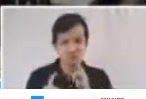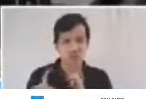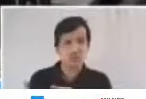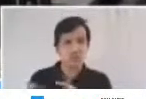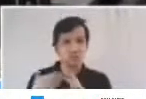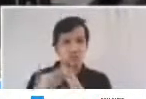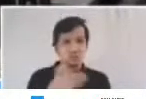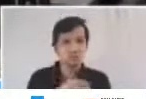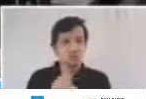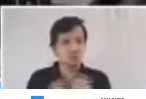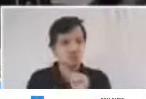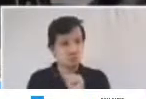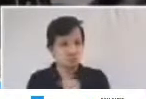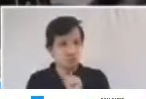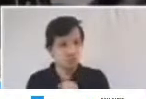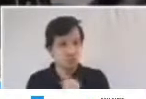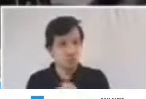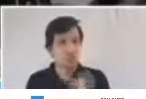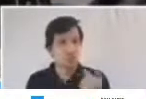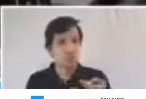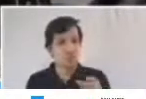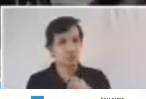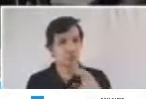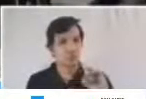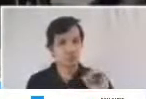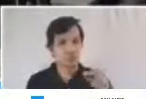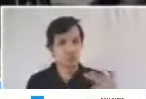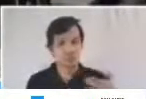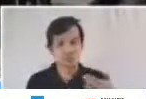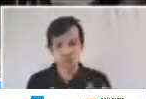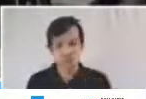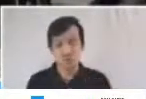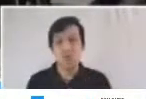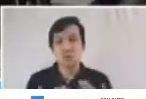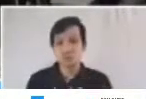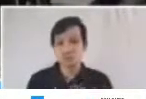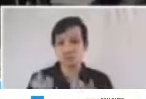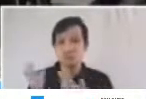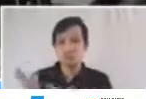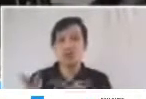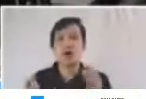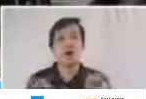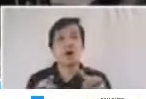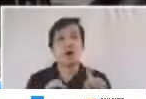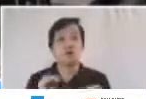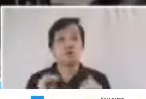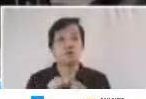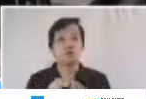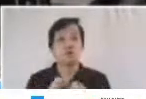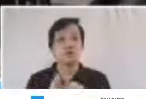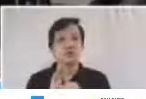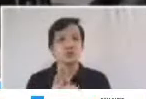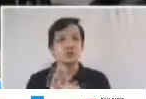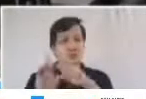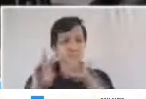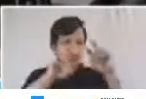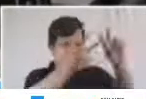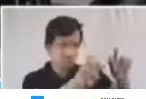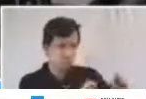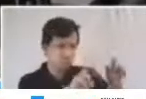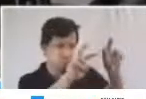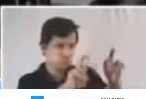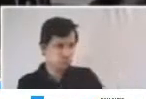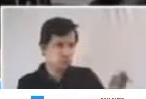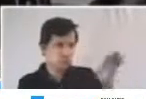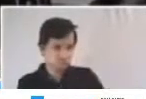Bukod sa masikip na daloy ng trapiko at pagdagsa ng mga pasahero sa pagbubukas ng pampublikong transportasyon sa unang araw ng implementasyon